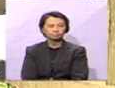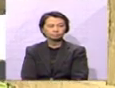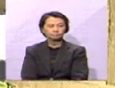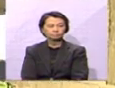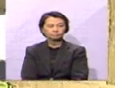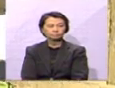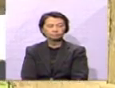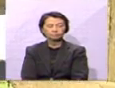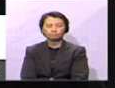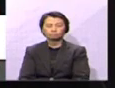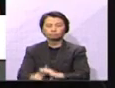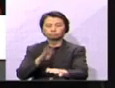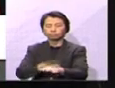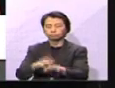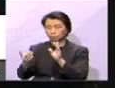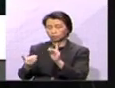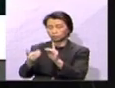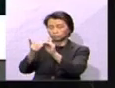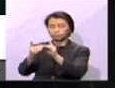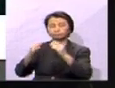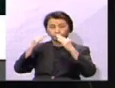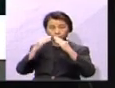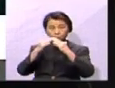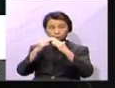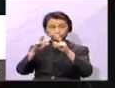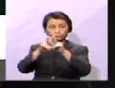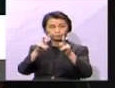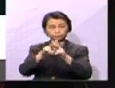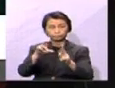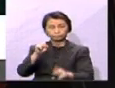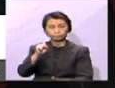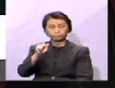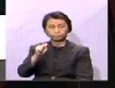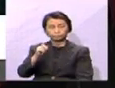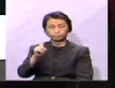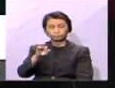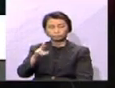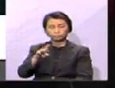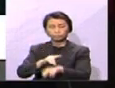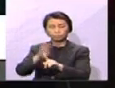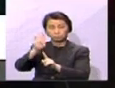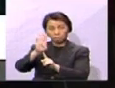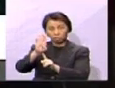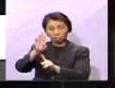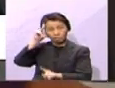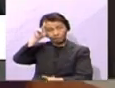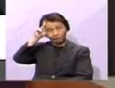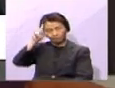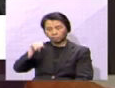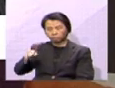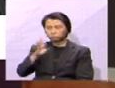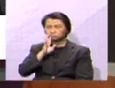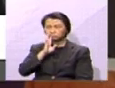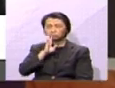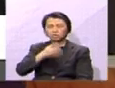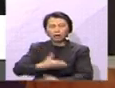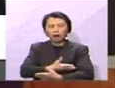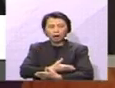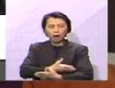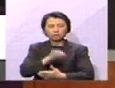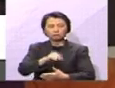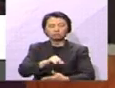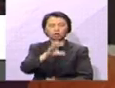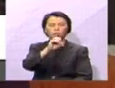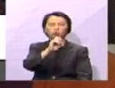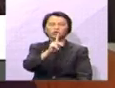bahagi ketika ditemui di kediaman mereka di kampung sador pantai senok bacok mazilawati berkata Nadia dalam kategori